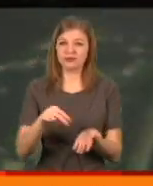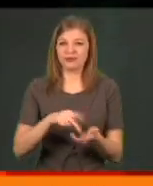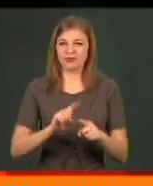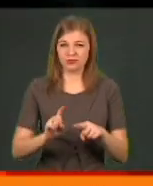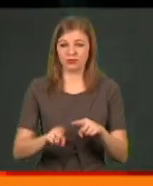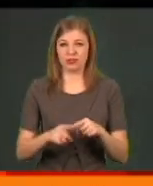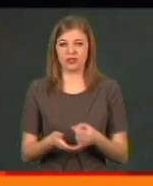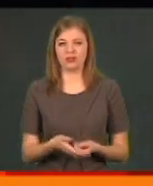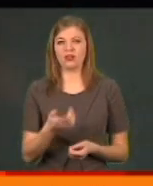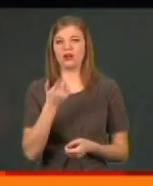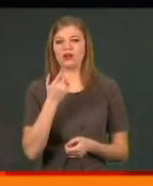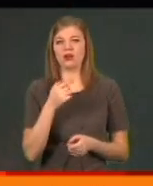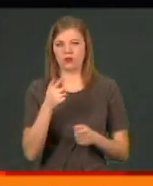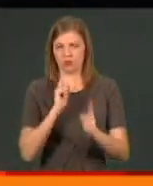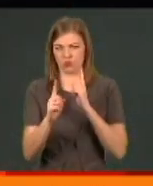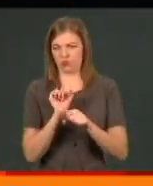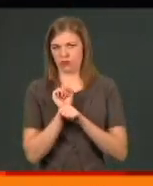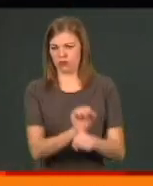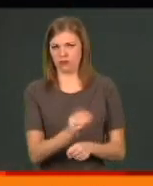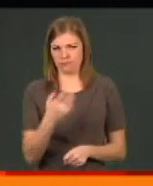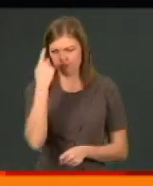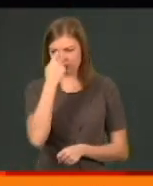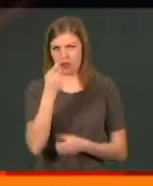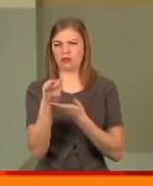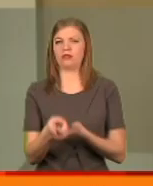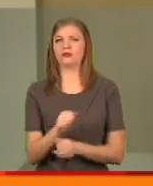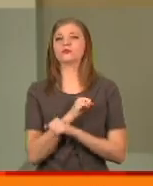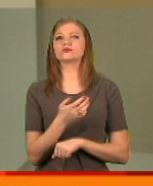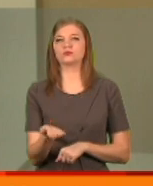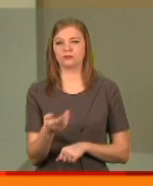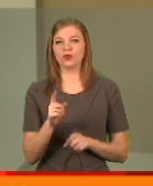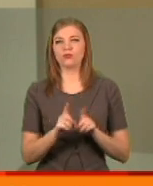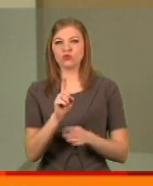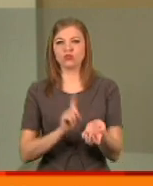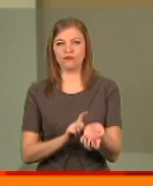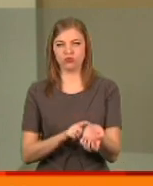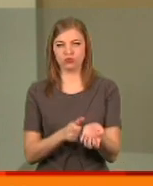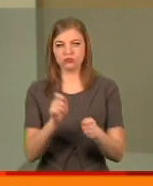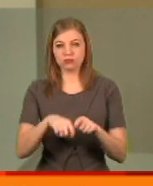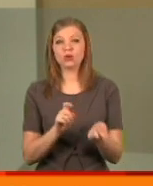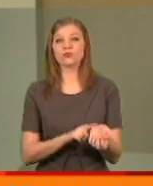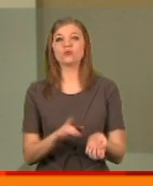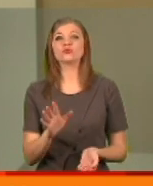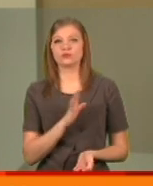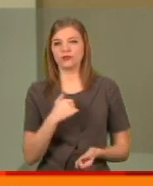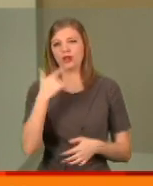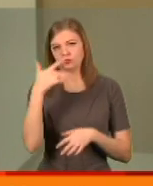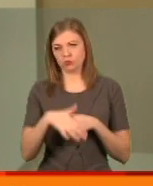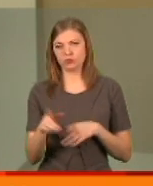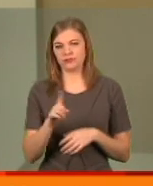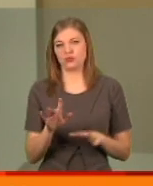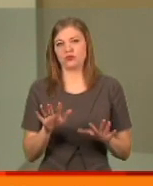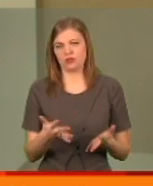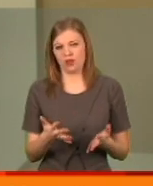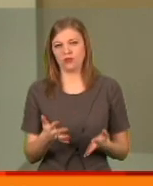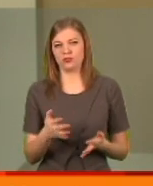вставайте! Рух зупинили весь! П'яні собі тут прилягли! Почав прощупувати пульс. Пульс був, і я зрозумів, що